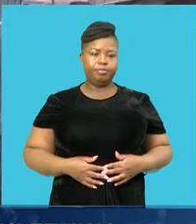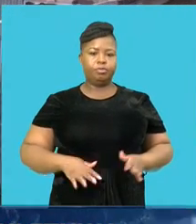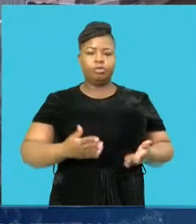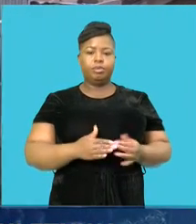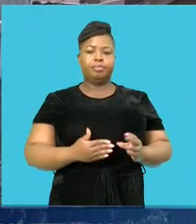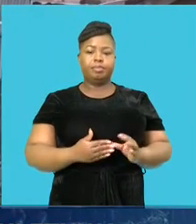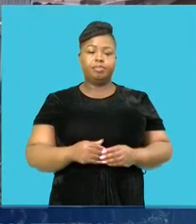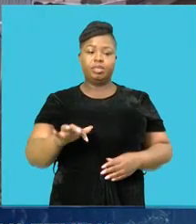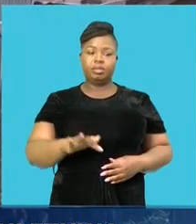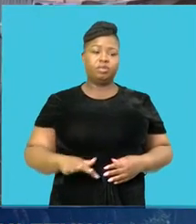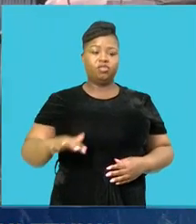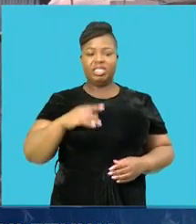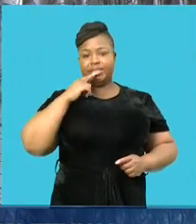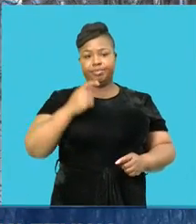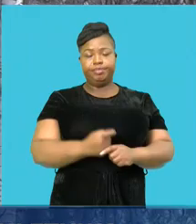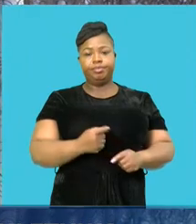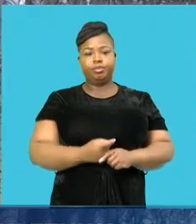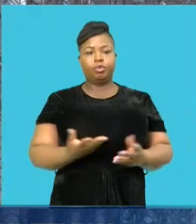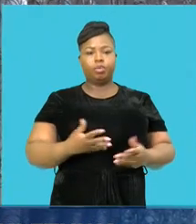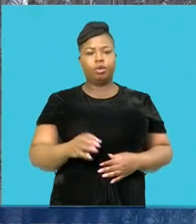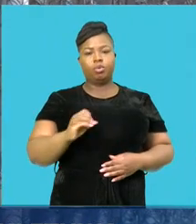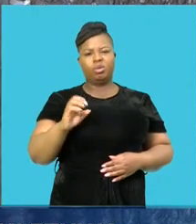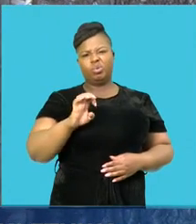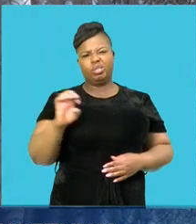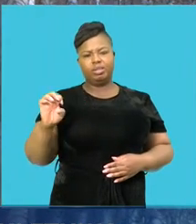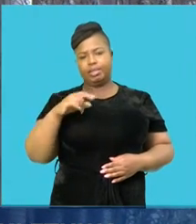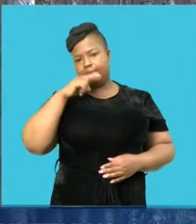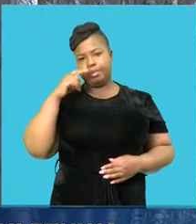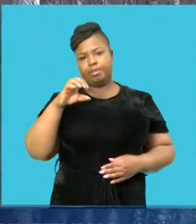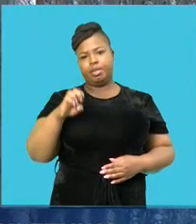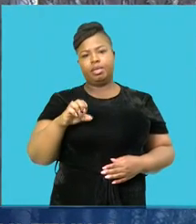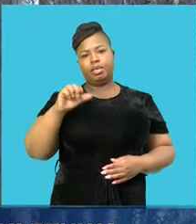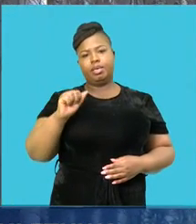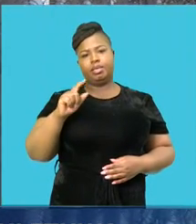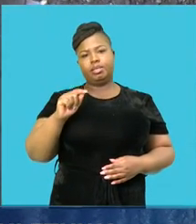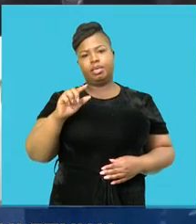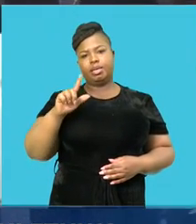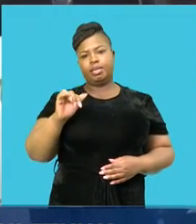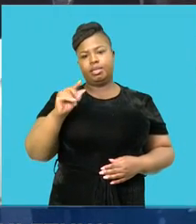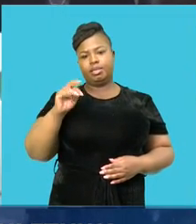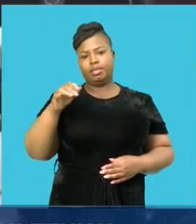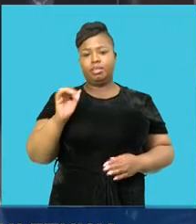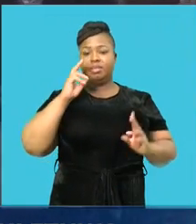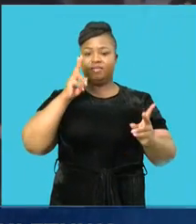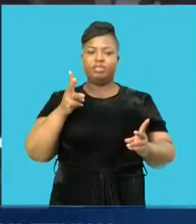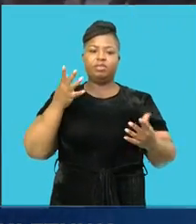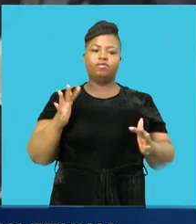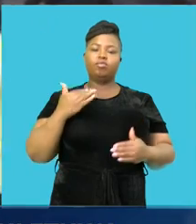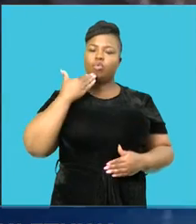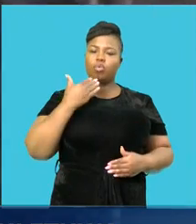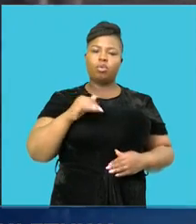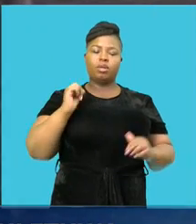Abahlali bakwindawo yogobityholo kwindawo yase-Orlando East ebizwa eyitayileni bafumene utyelelo kwiqela i-Action